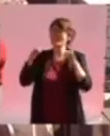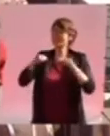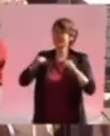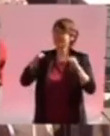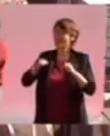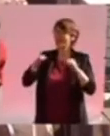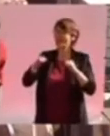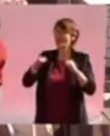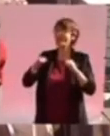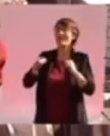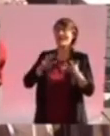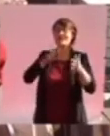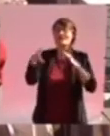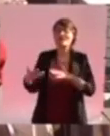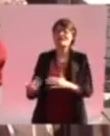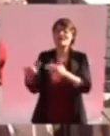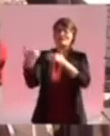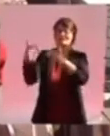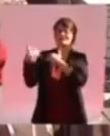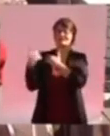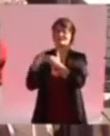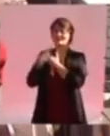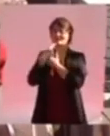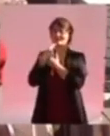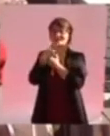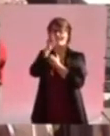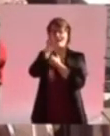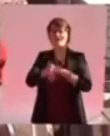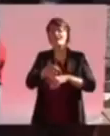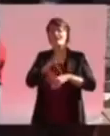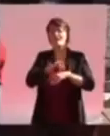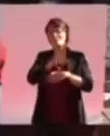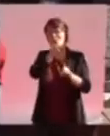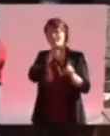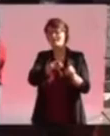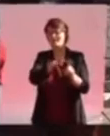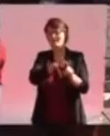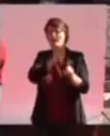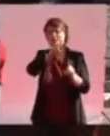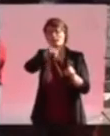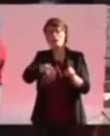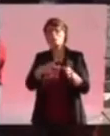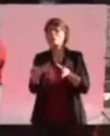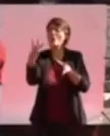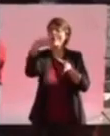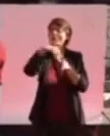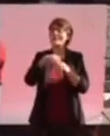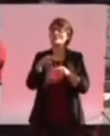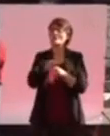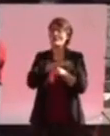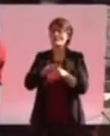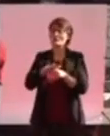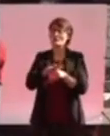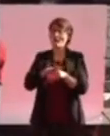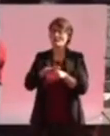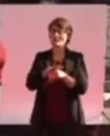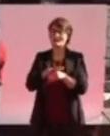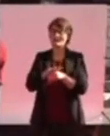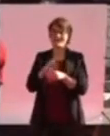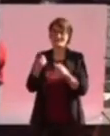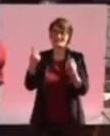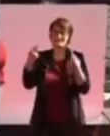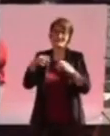anche attraverso il coinvolgimento dei cavi diversi familiari questi sono alcuni degli stimoli importanti